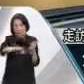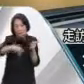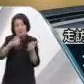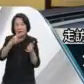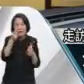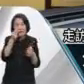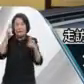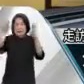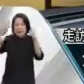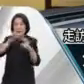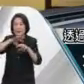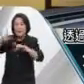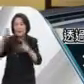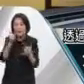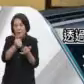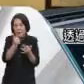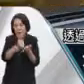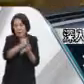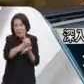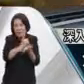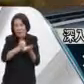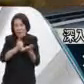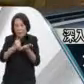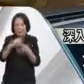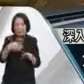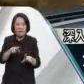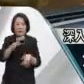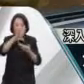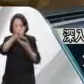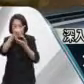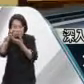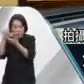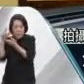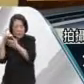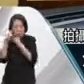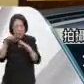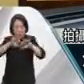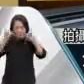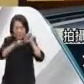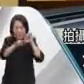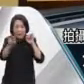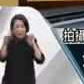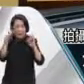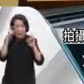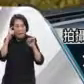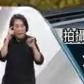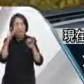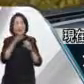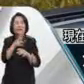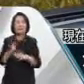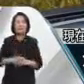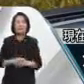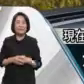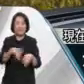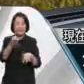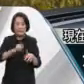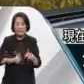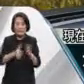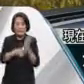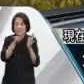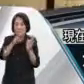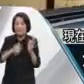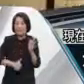雄、屏东等城市，透过镜头呈现南台湾，去拍南部人的面容和生长。他利用正